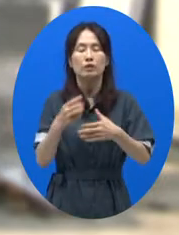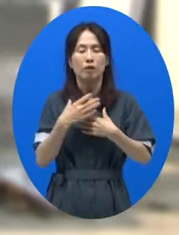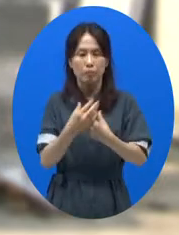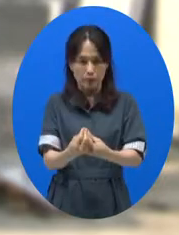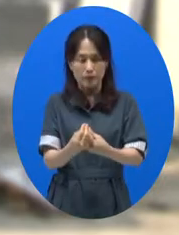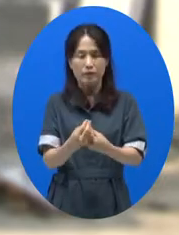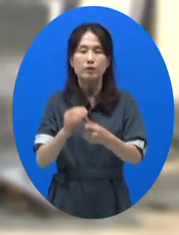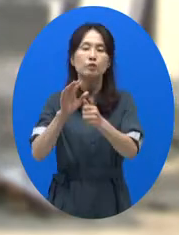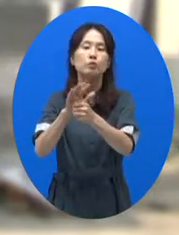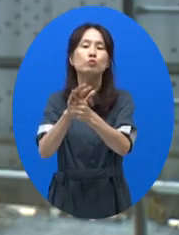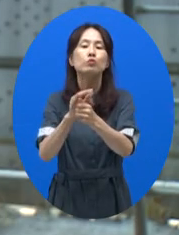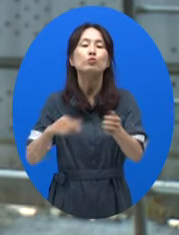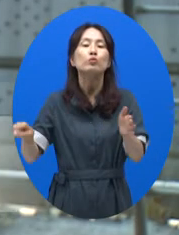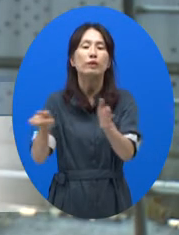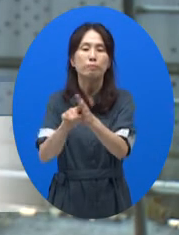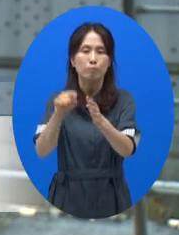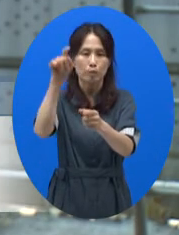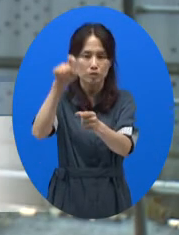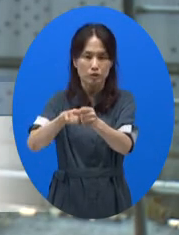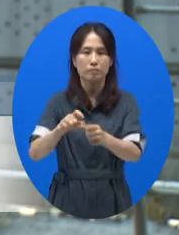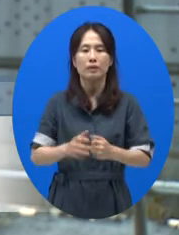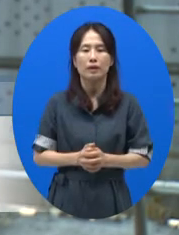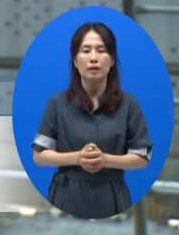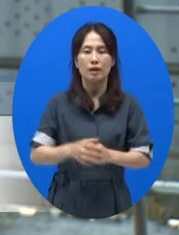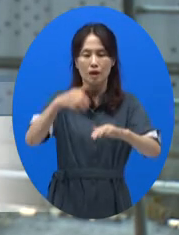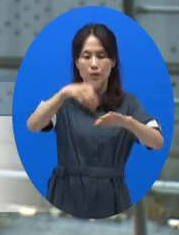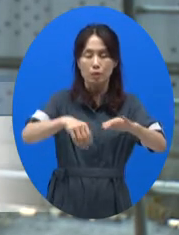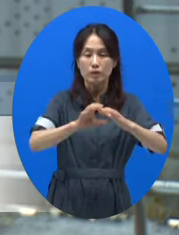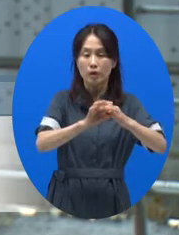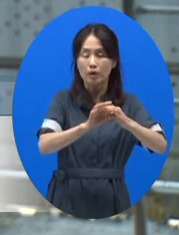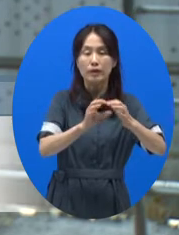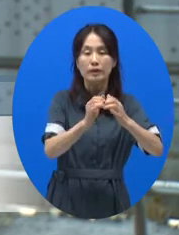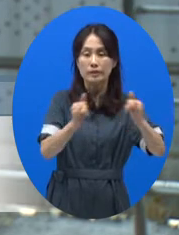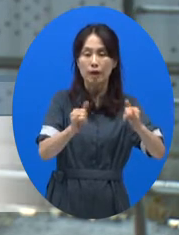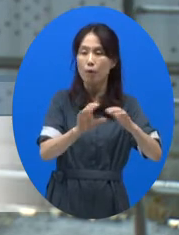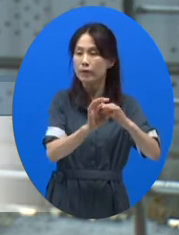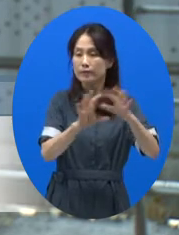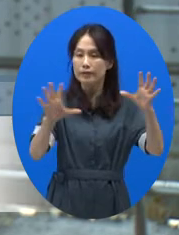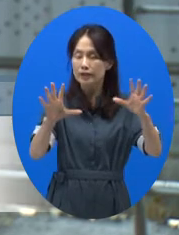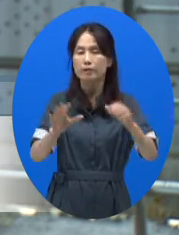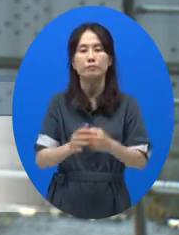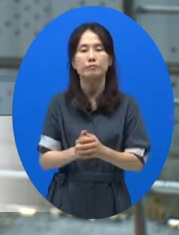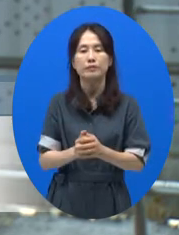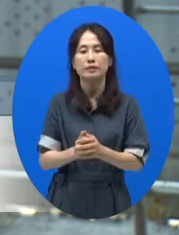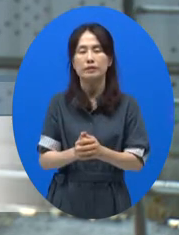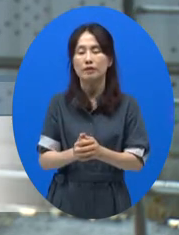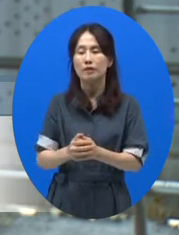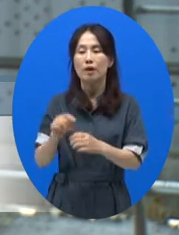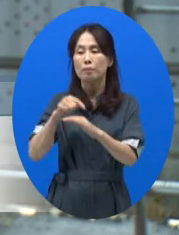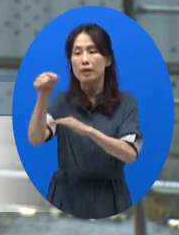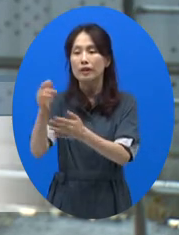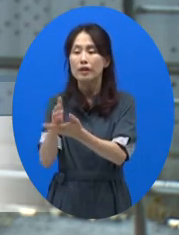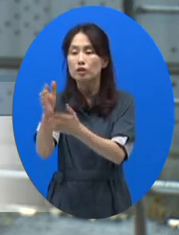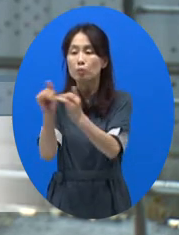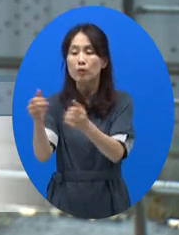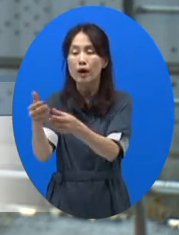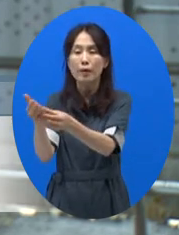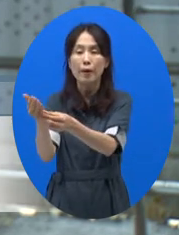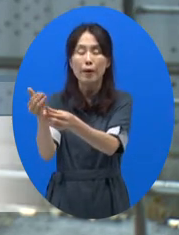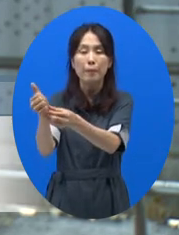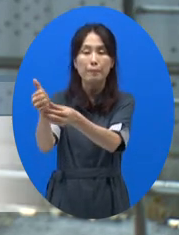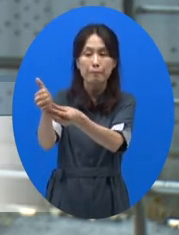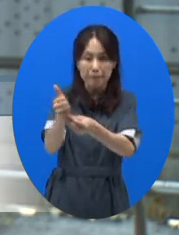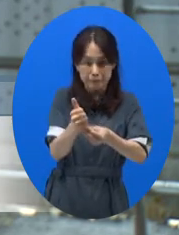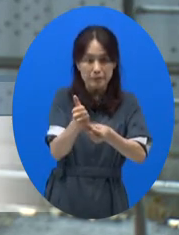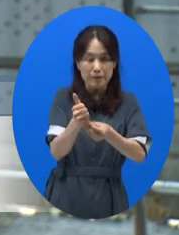위해 시행됩니다. 공사 관계자와 전혀 상관이 없는 제3자인 외부 전문가가